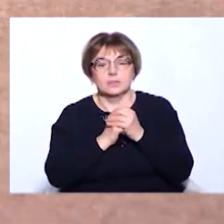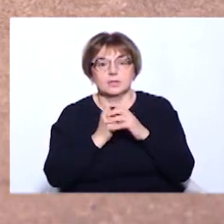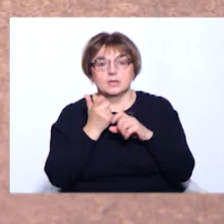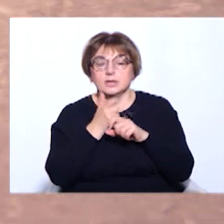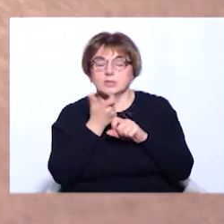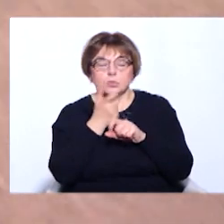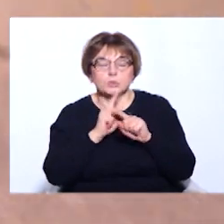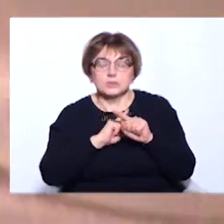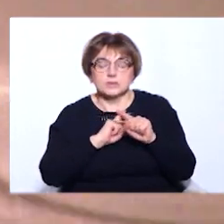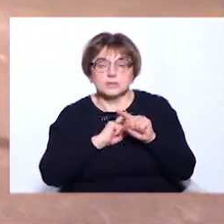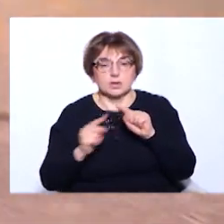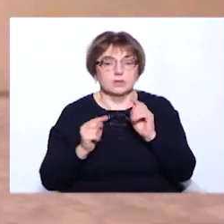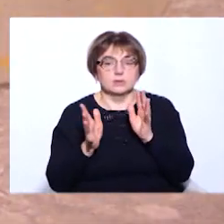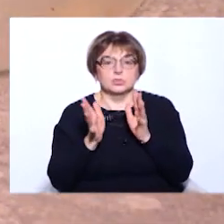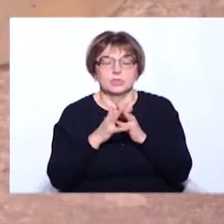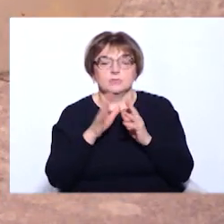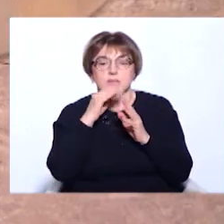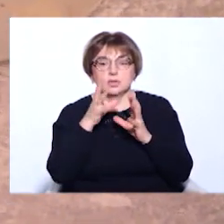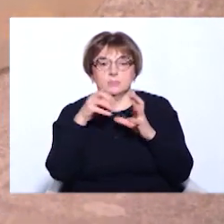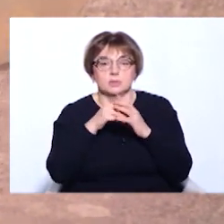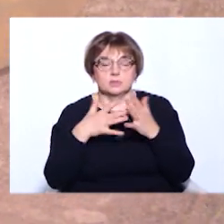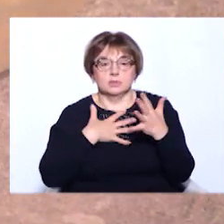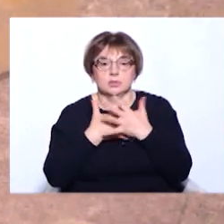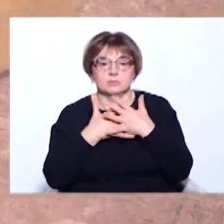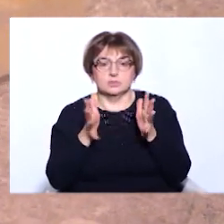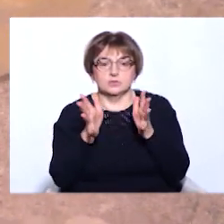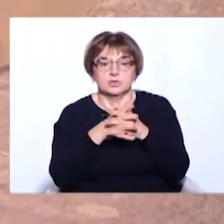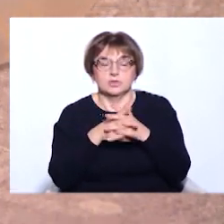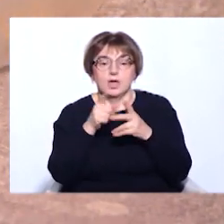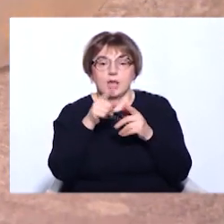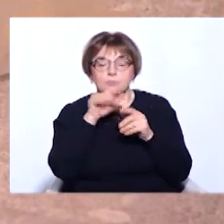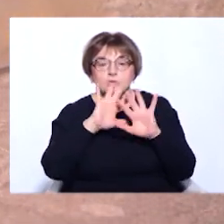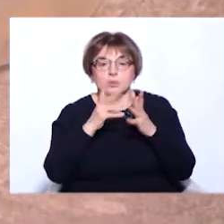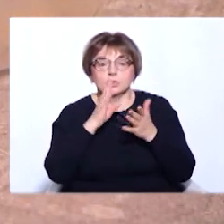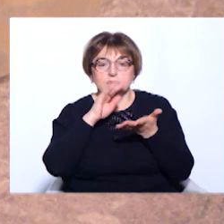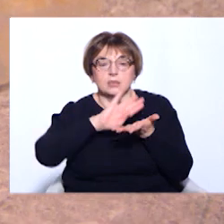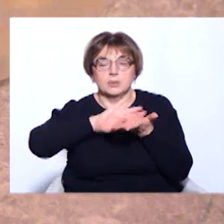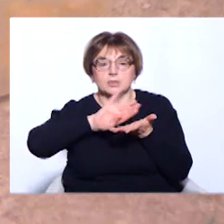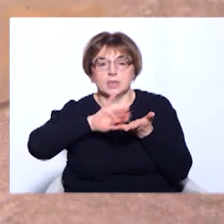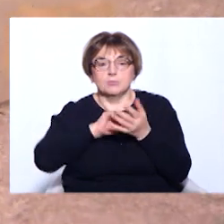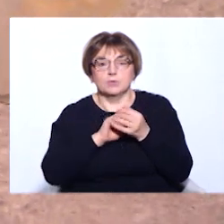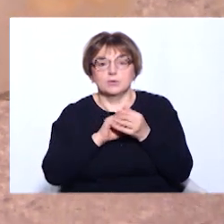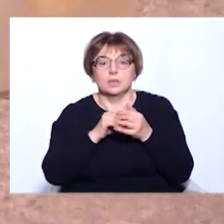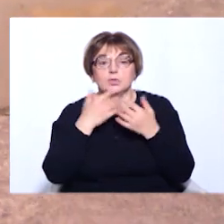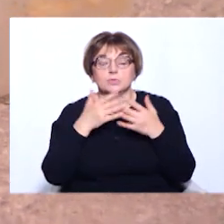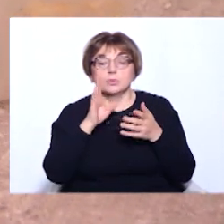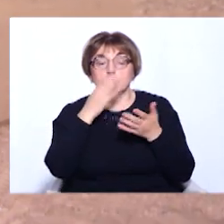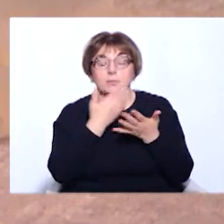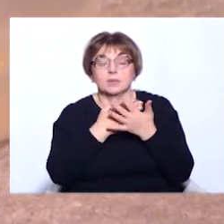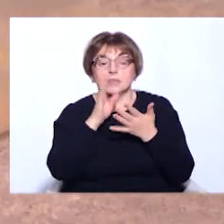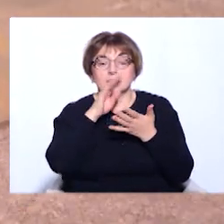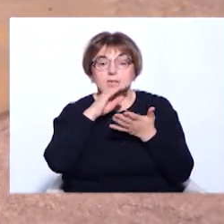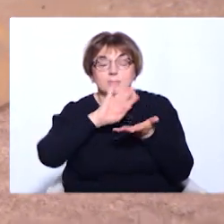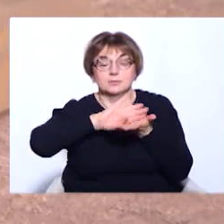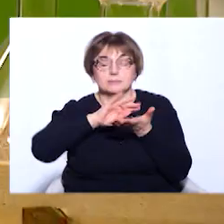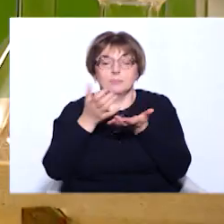შევიდა რეაქციაში წყალთან. რა თქმა უნდა, ამ მეტალმა წყალბადი გამოყო. თუ ჩვენ წყალბად შევაგროვებდით და